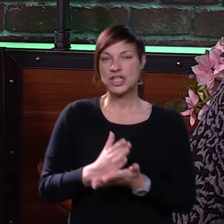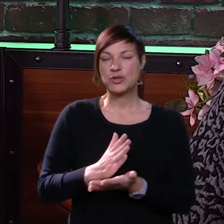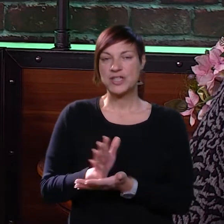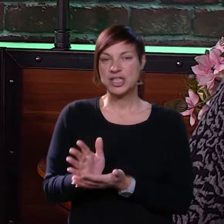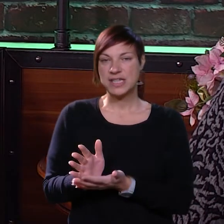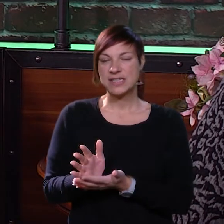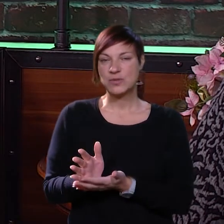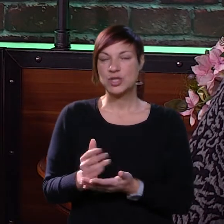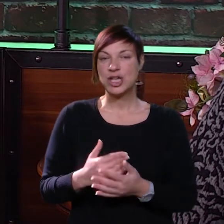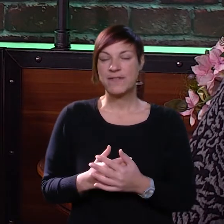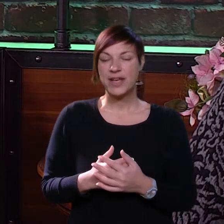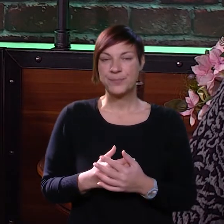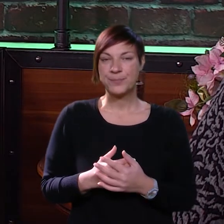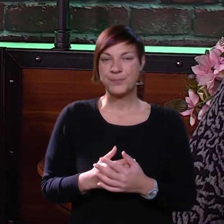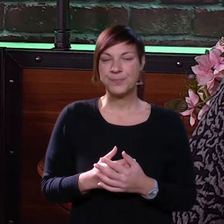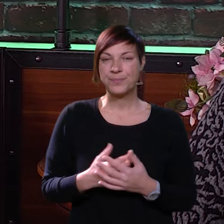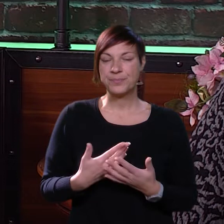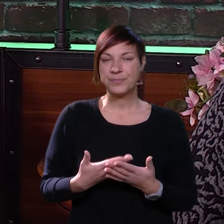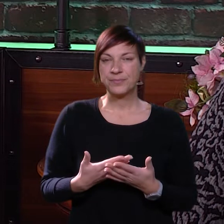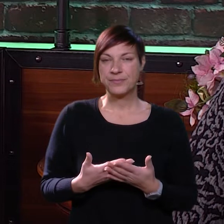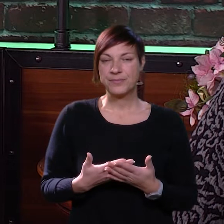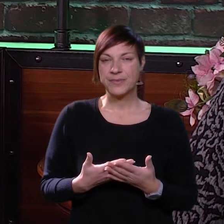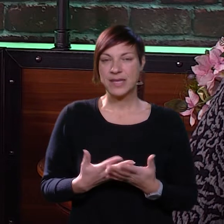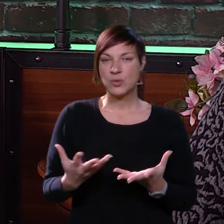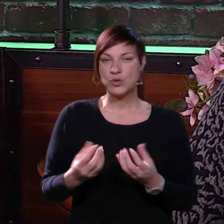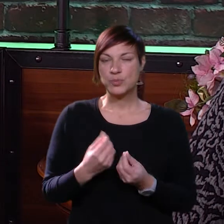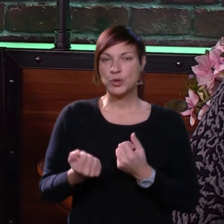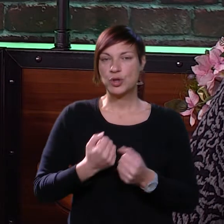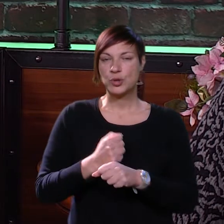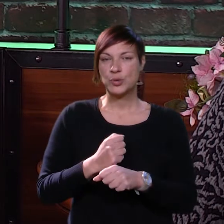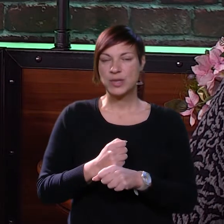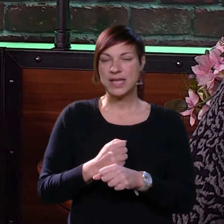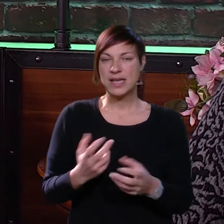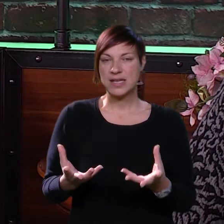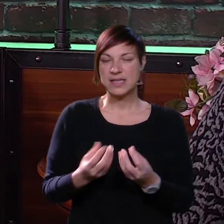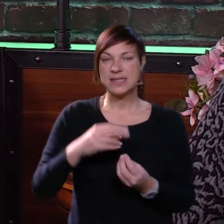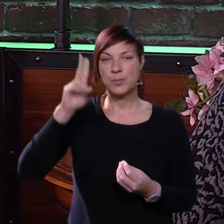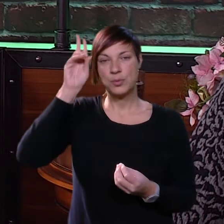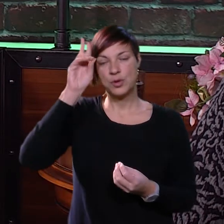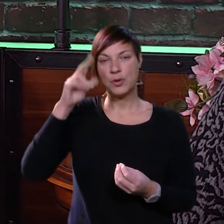kod većine slučajeva, kod većine djece, tako da uz puno truda i rada se